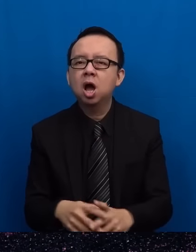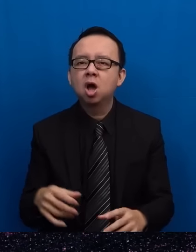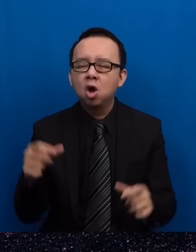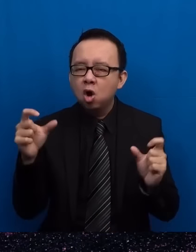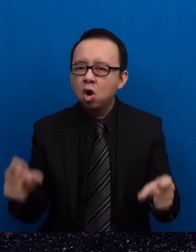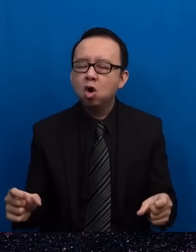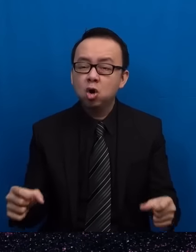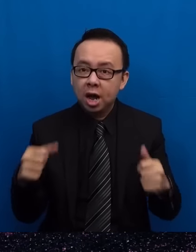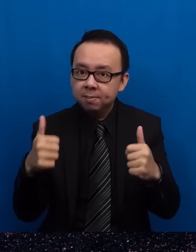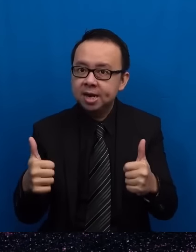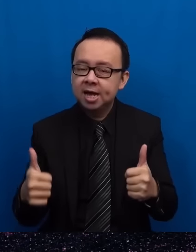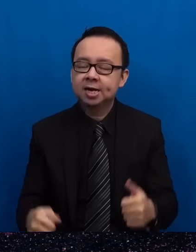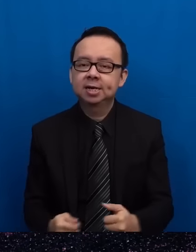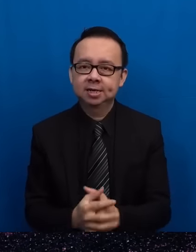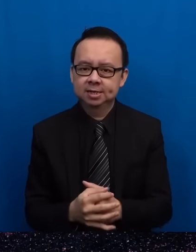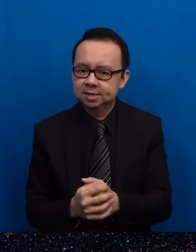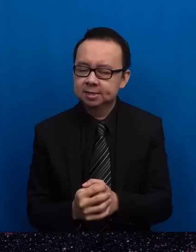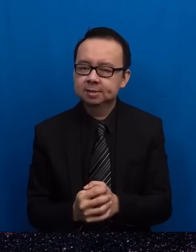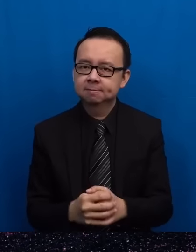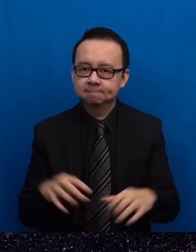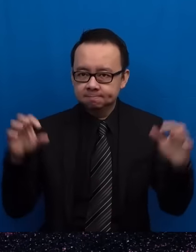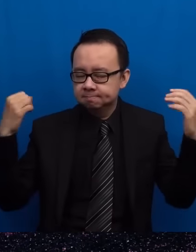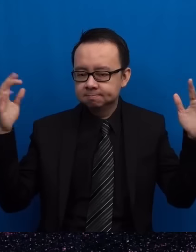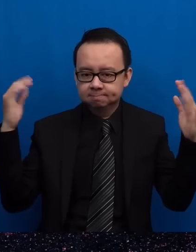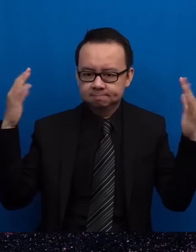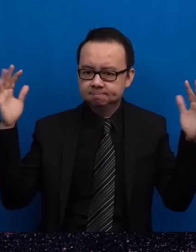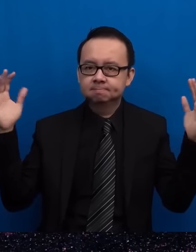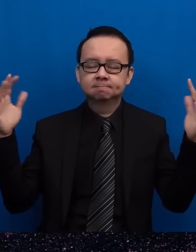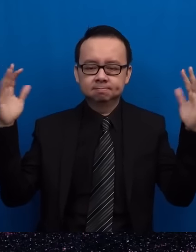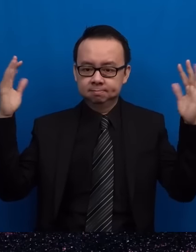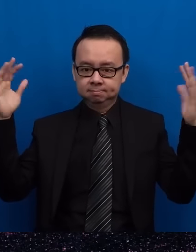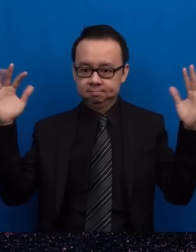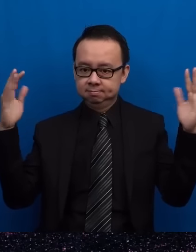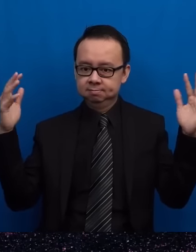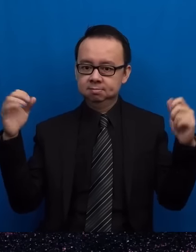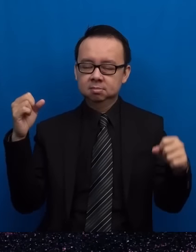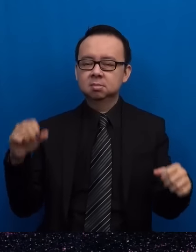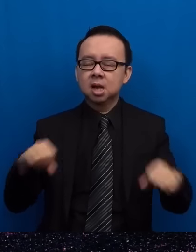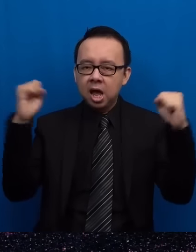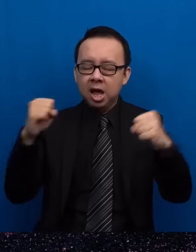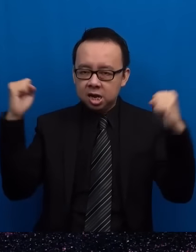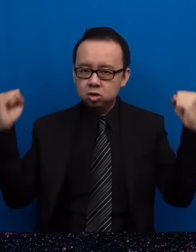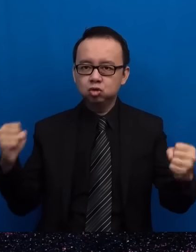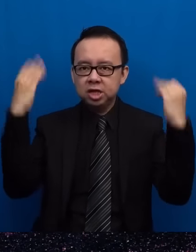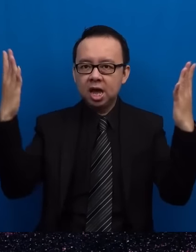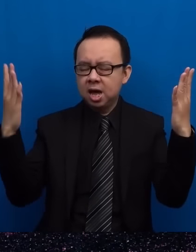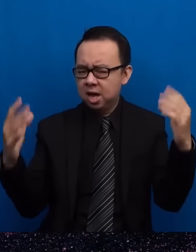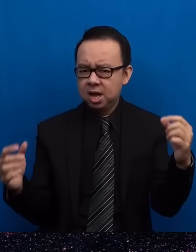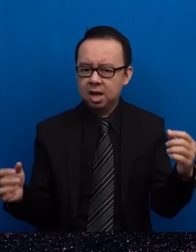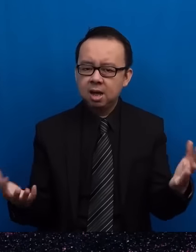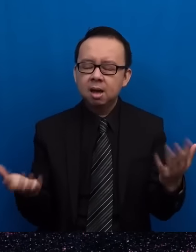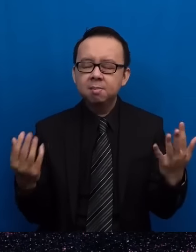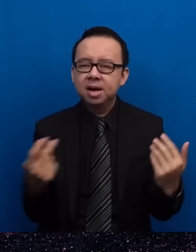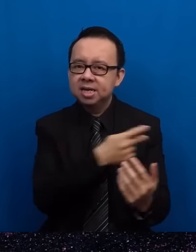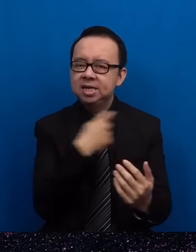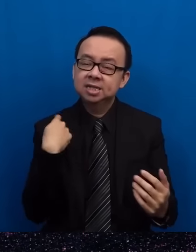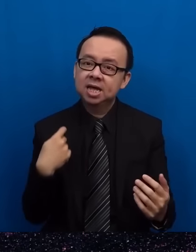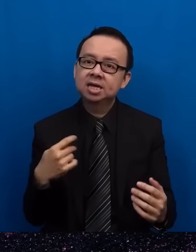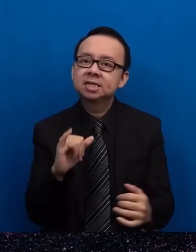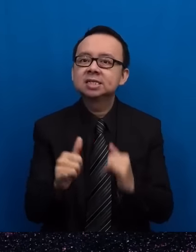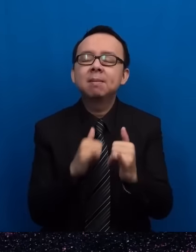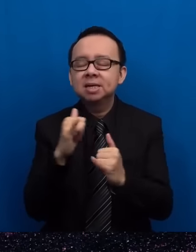didoakan, sangat besar kuasanya. Kasih tepuk tangan untuk Tuhan Yesus. Haleluya. Haleluya. Mari kita semuanya sama-sama